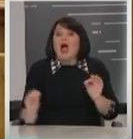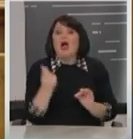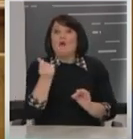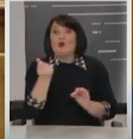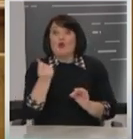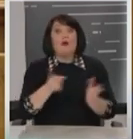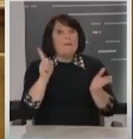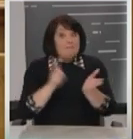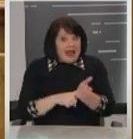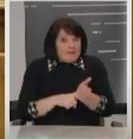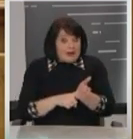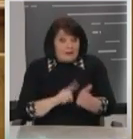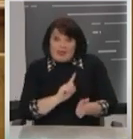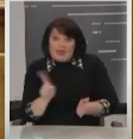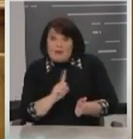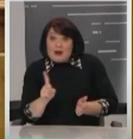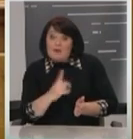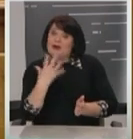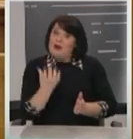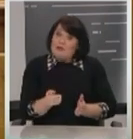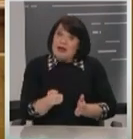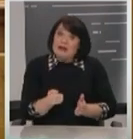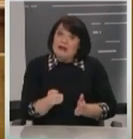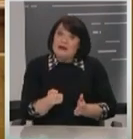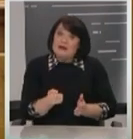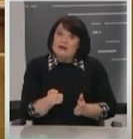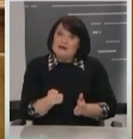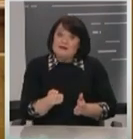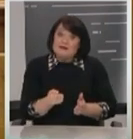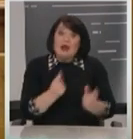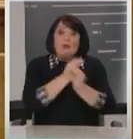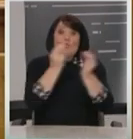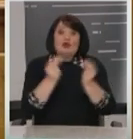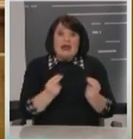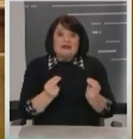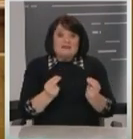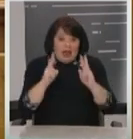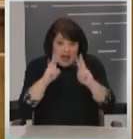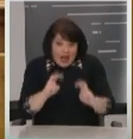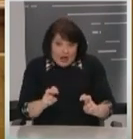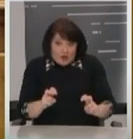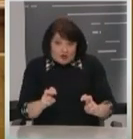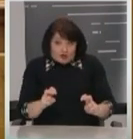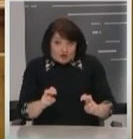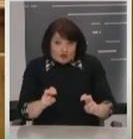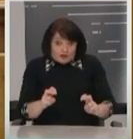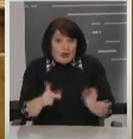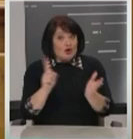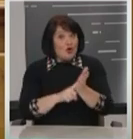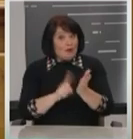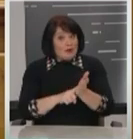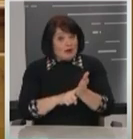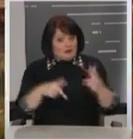Πρέπει ή δεν πρέπει να υπάρχει και να λειτουργεί αποτελεσματικά? Είναι στοιχείο μιας ευνομούμενης πολιτείας